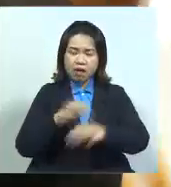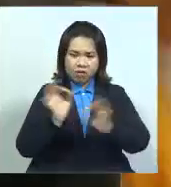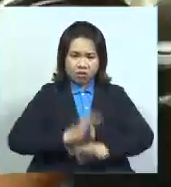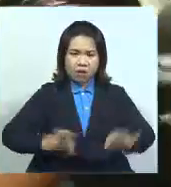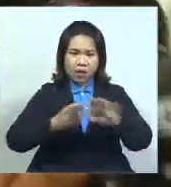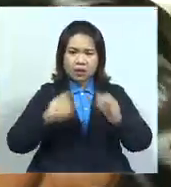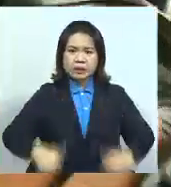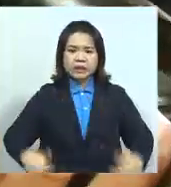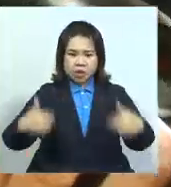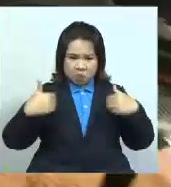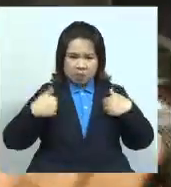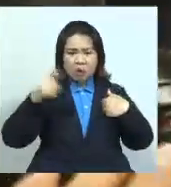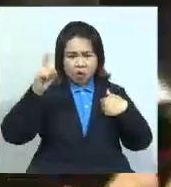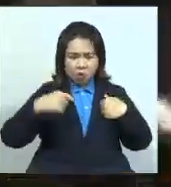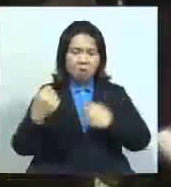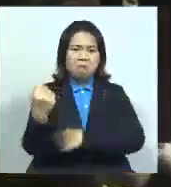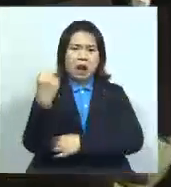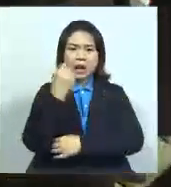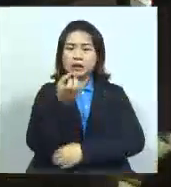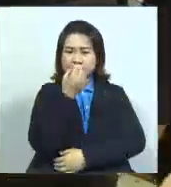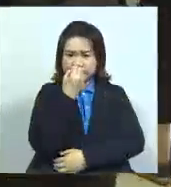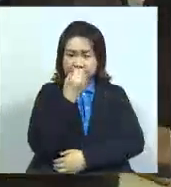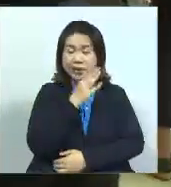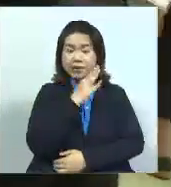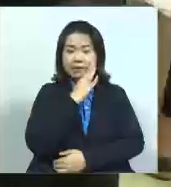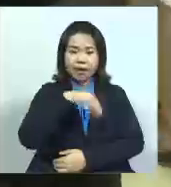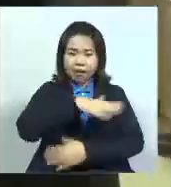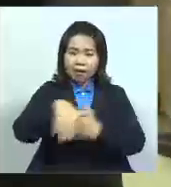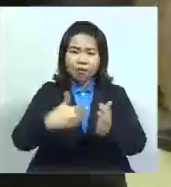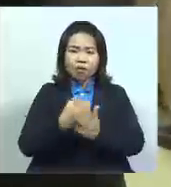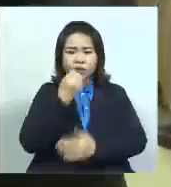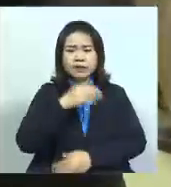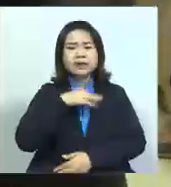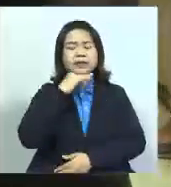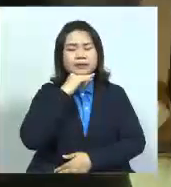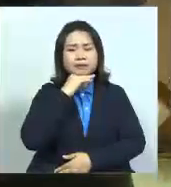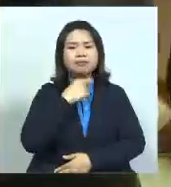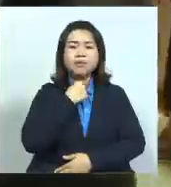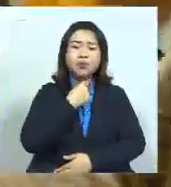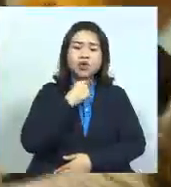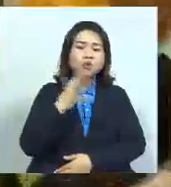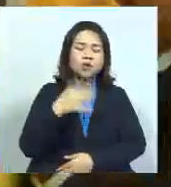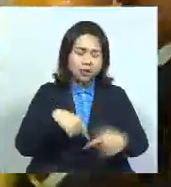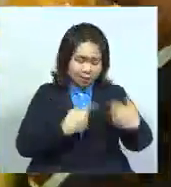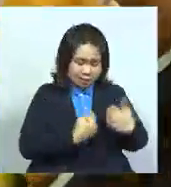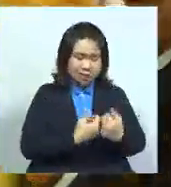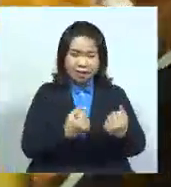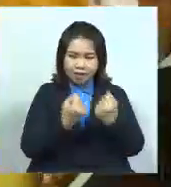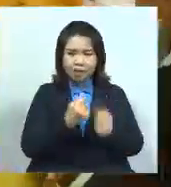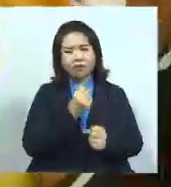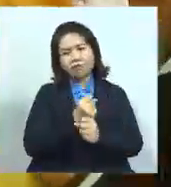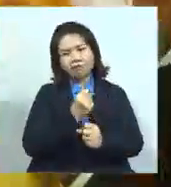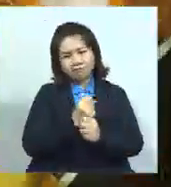ของชีวิตที่เราทุกคนต้องใช้พลังมากหากทุกคนมีความอิ่มไม่หิวโหยอาหารก็จะมีกำลังใจต่อสู้